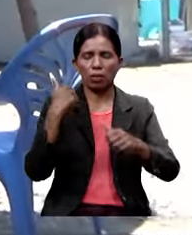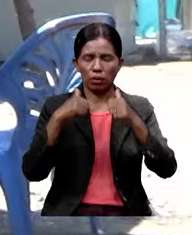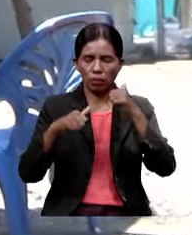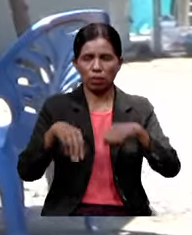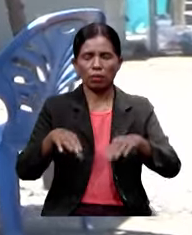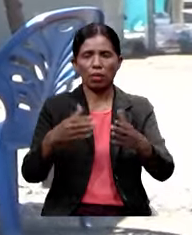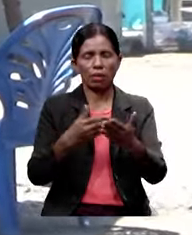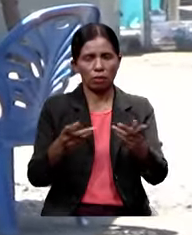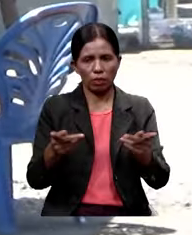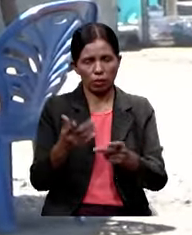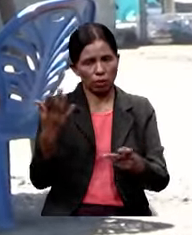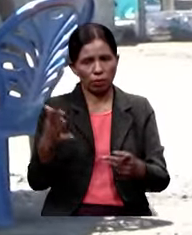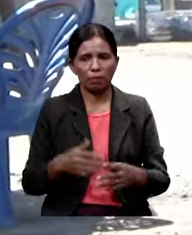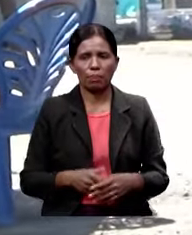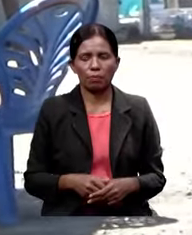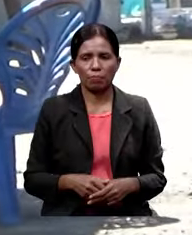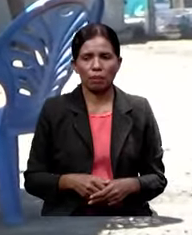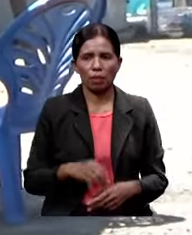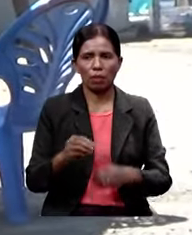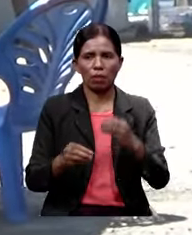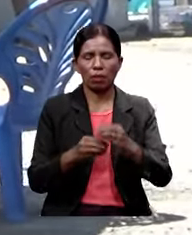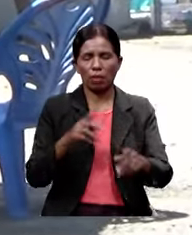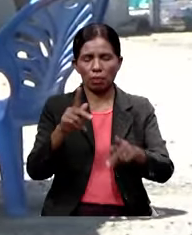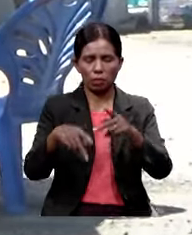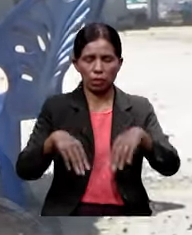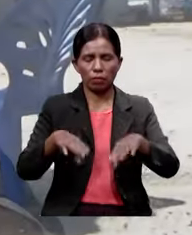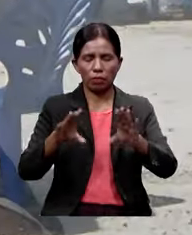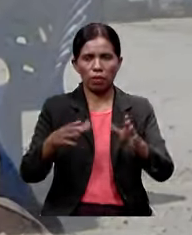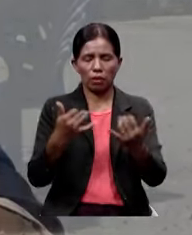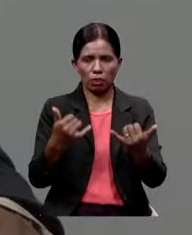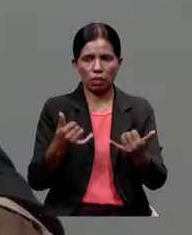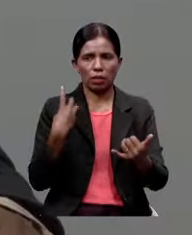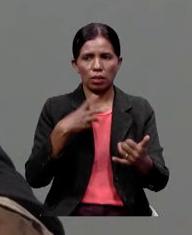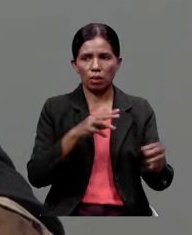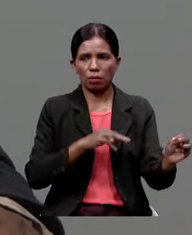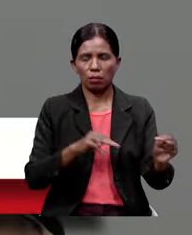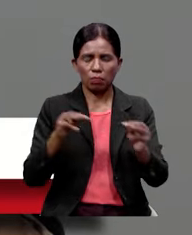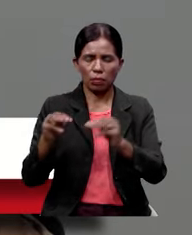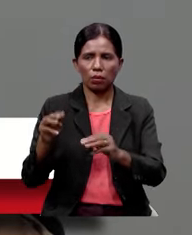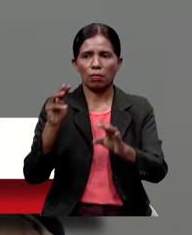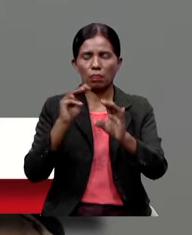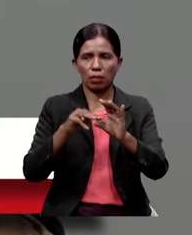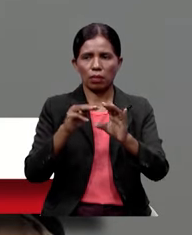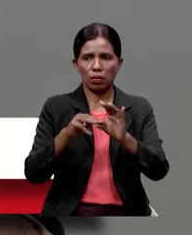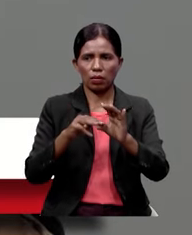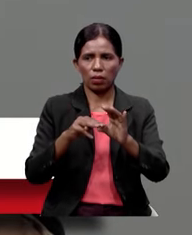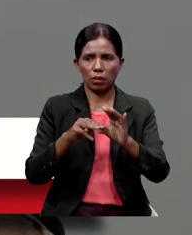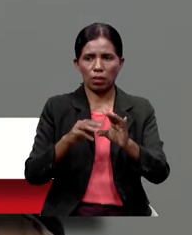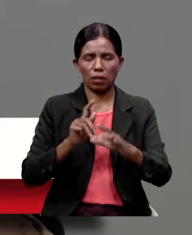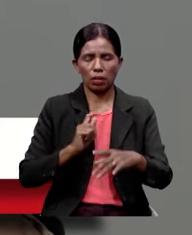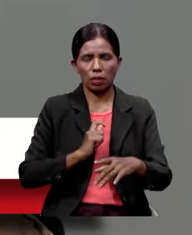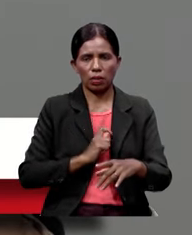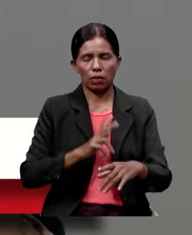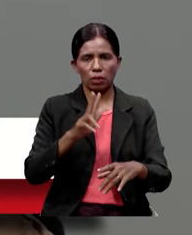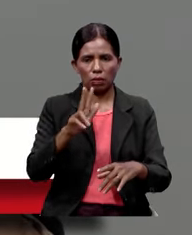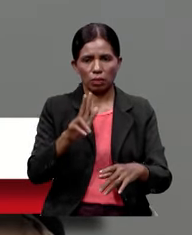ia Fatin refere. Kono ba maluk sira vendedor sira neve maka agora radau kita muda provisori ba mercado provisori de ia Tasitolo